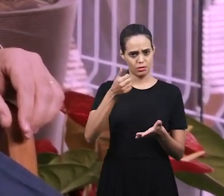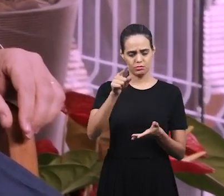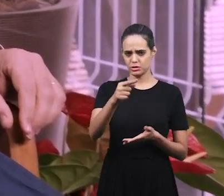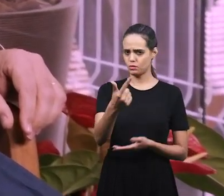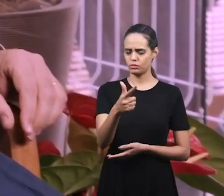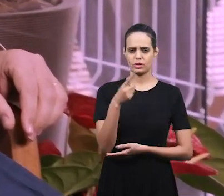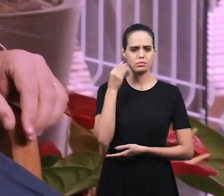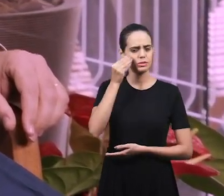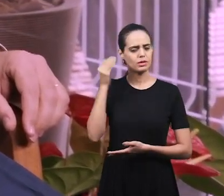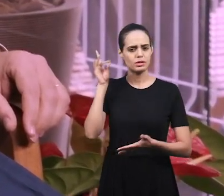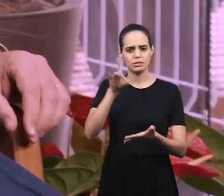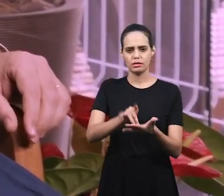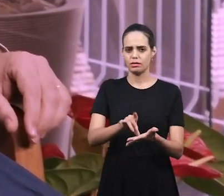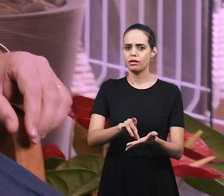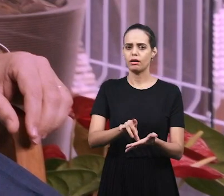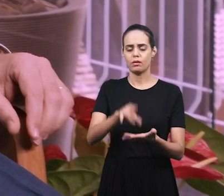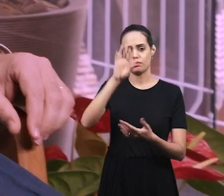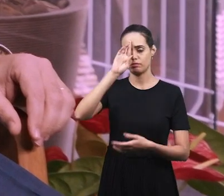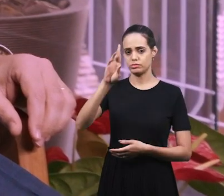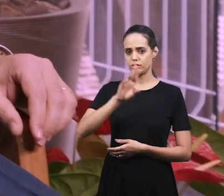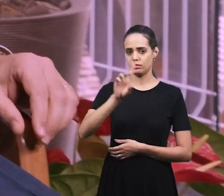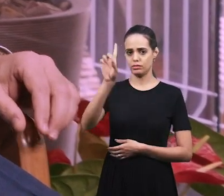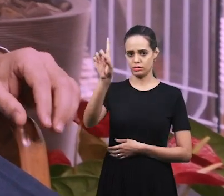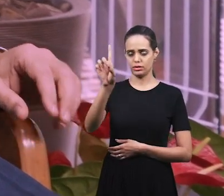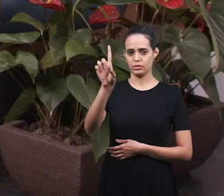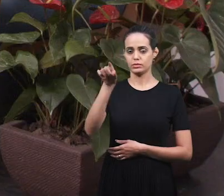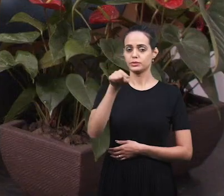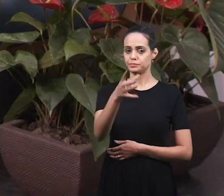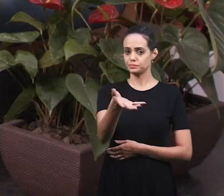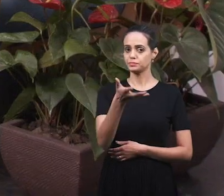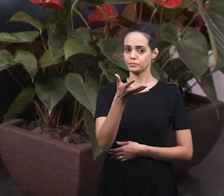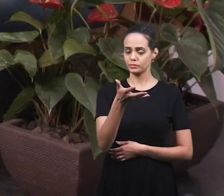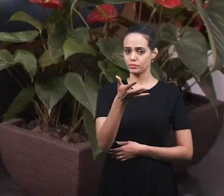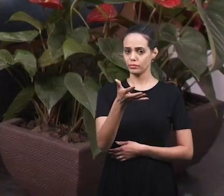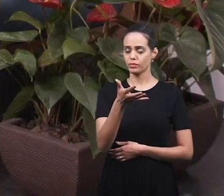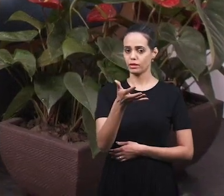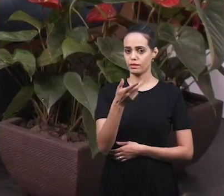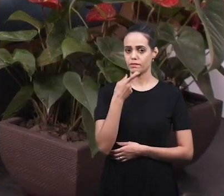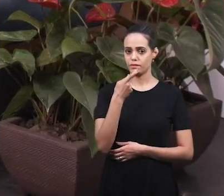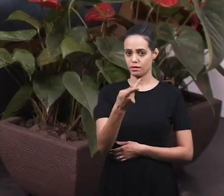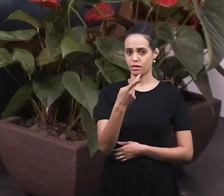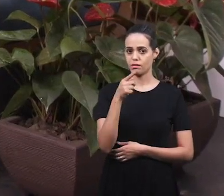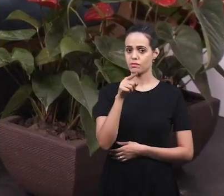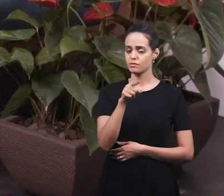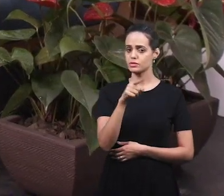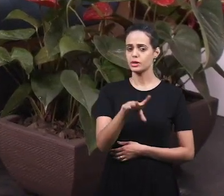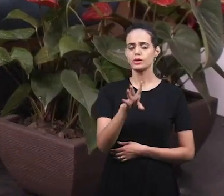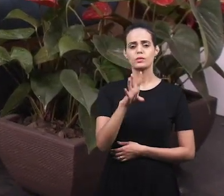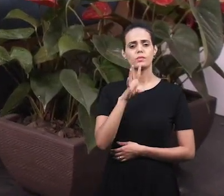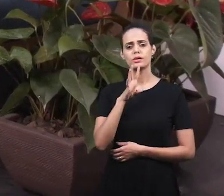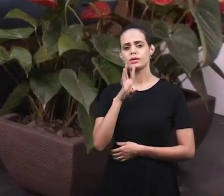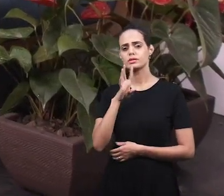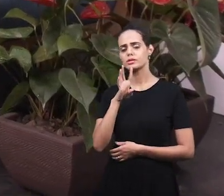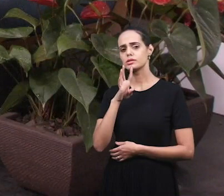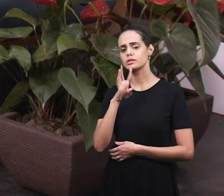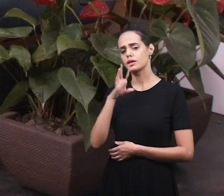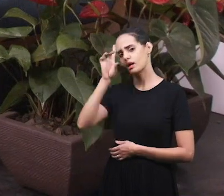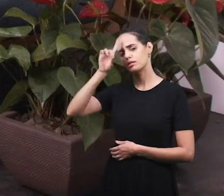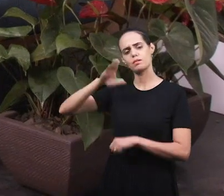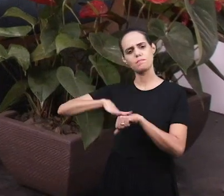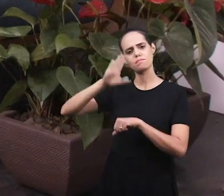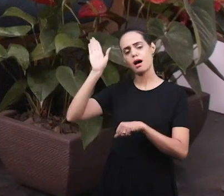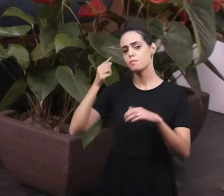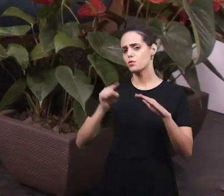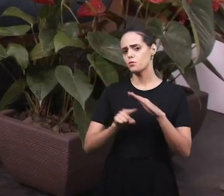pas encore eu une expérience réelle avec le Seigneur Dieu. Je veux vous rappeler que connaître Dieu est plus